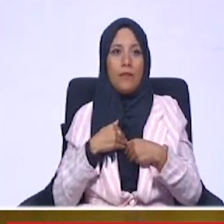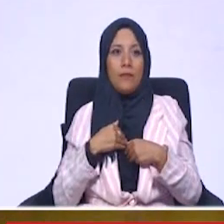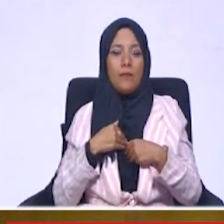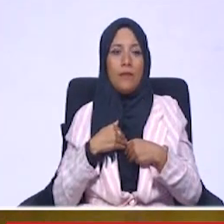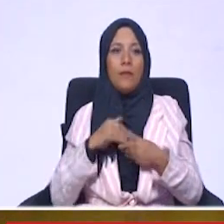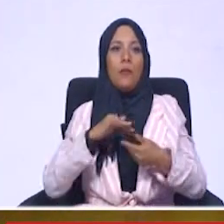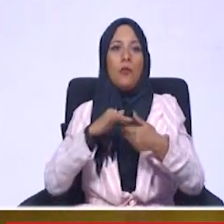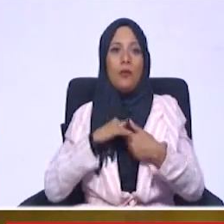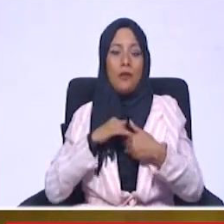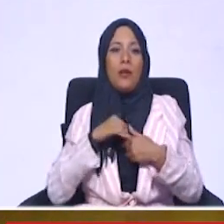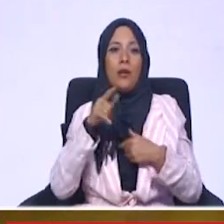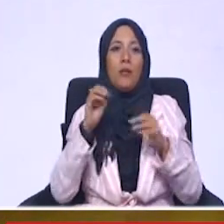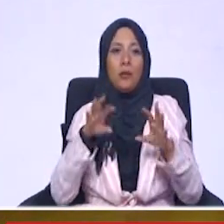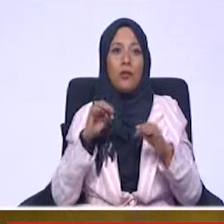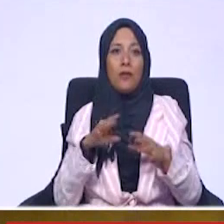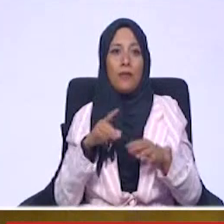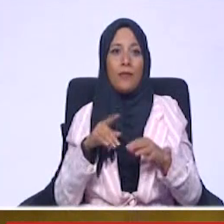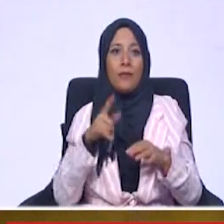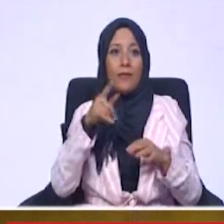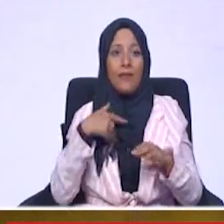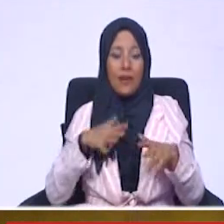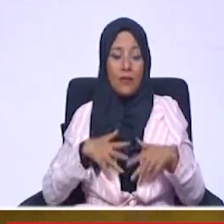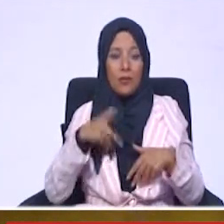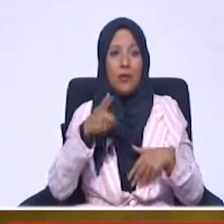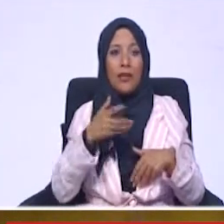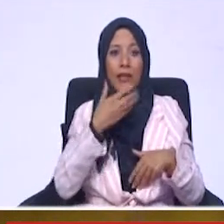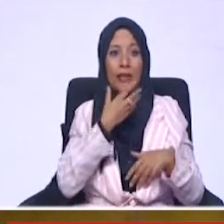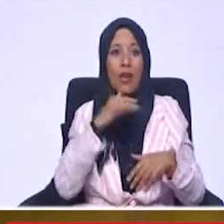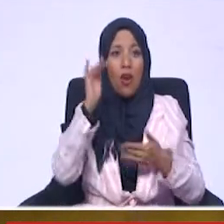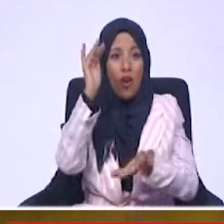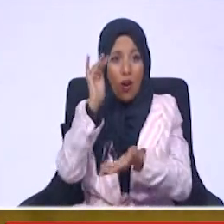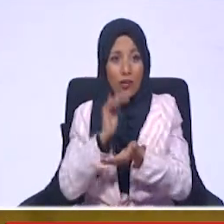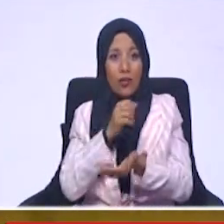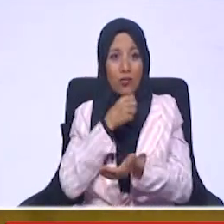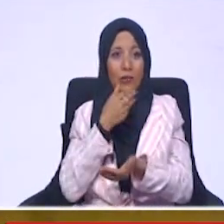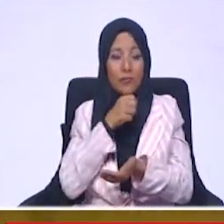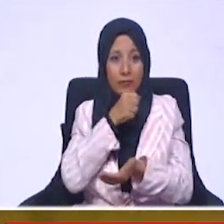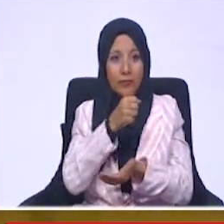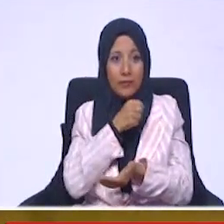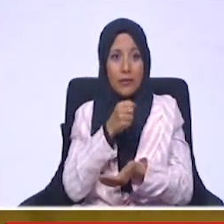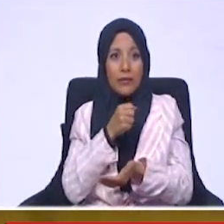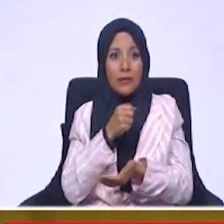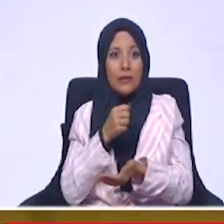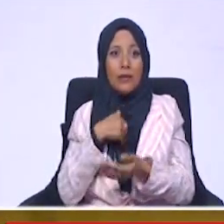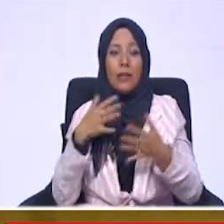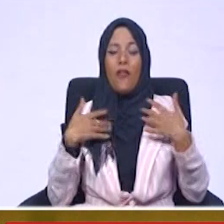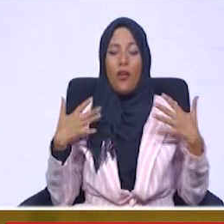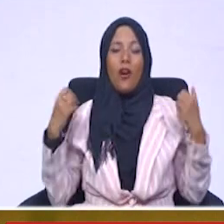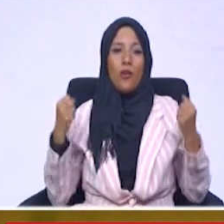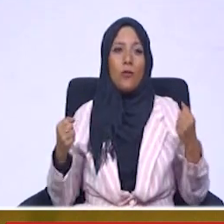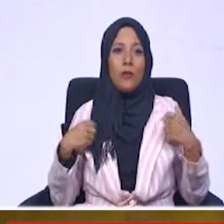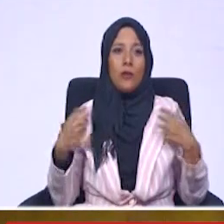بيساعدوني ما شاء الله عليك هل عاجبك اللقب اللي اطلقوه عليك انك انت اصغر خطيب طيب اه دي شيء يسعدني